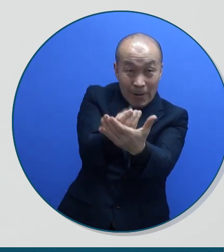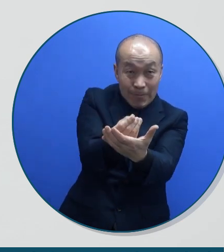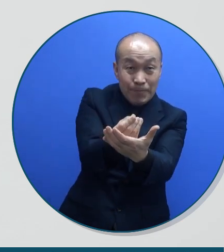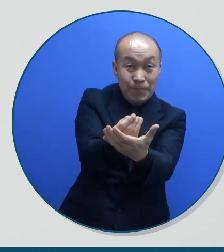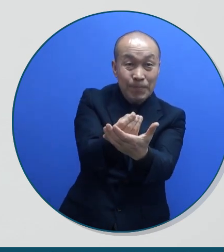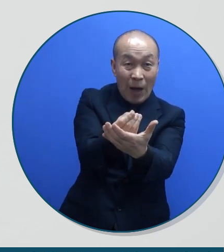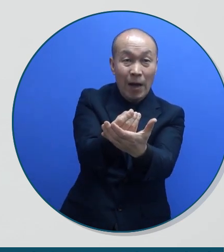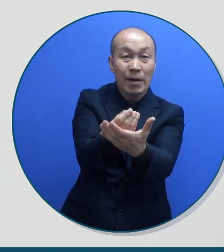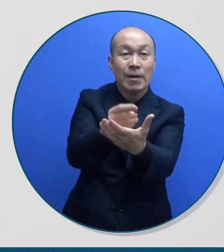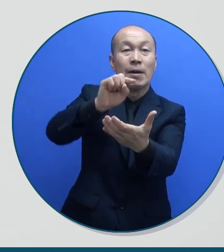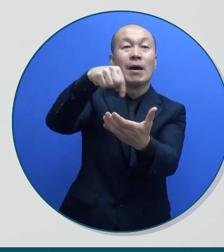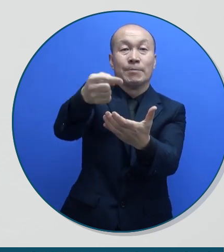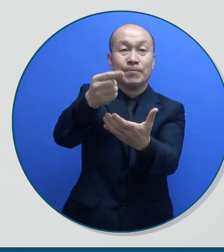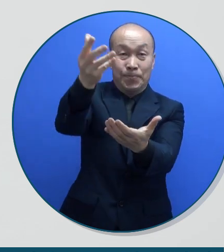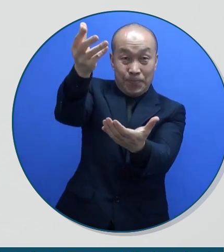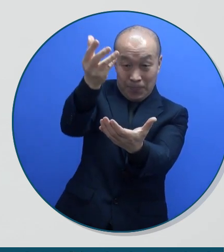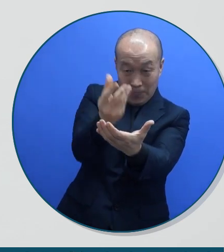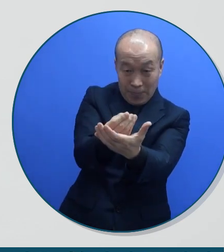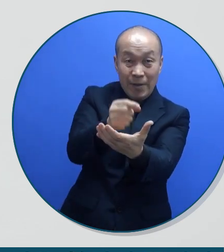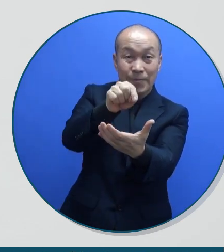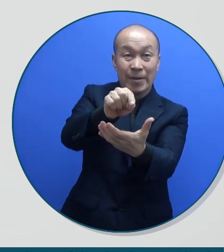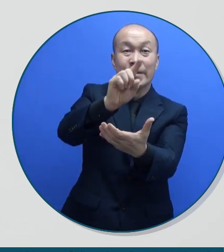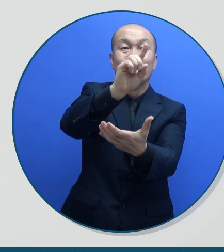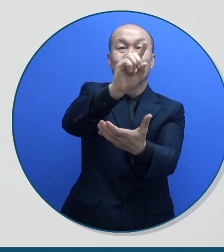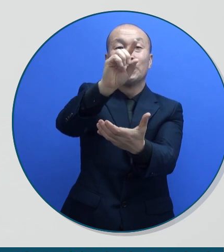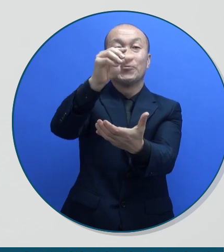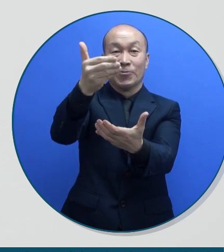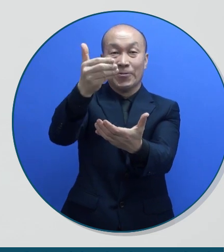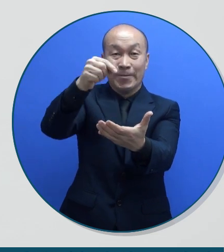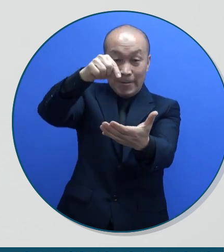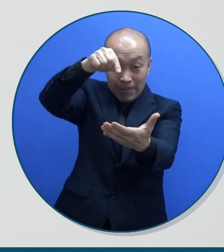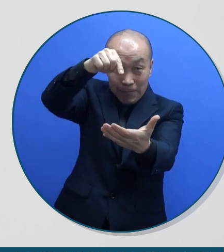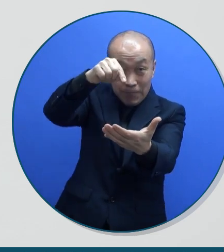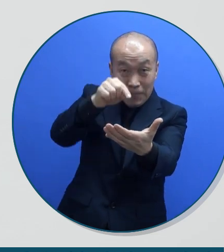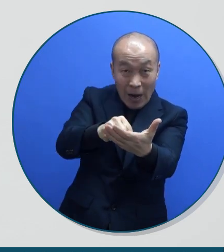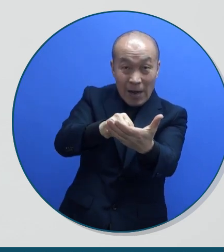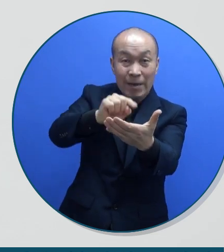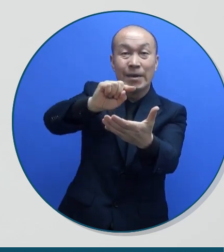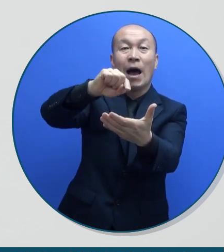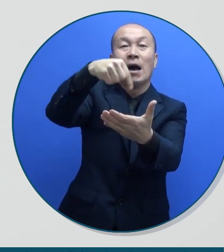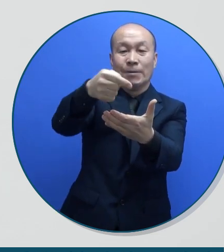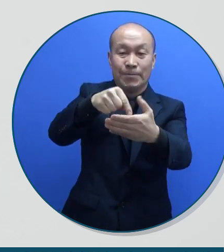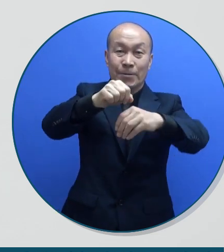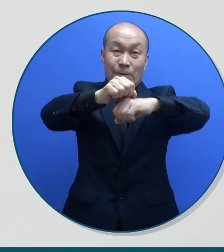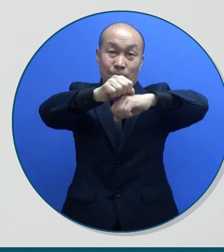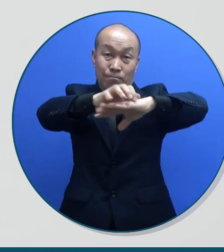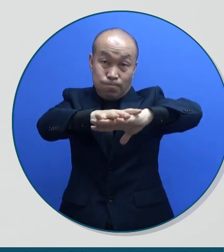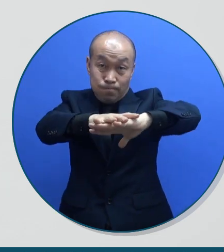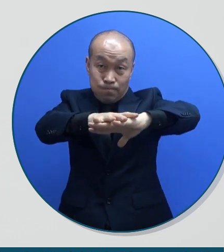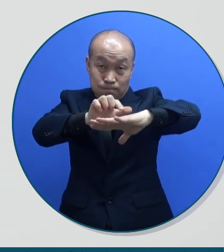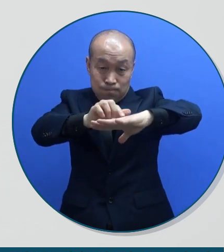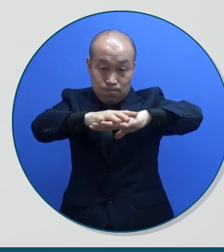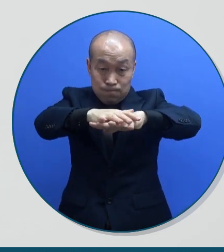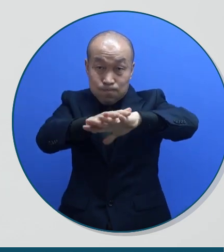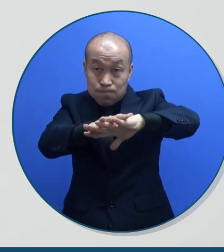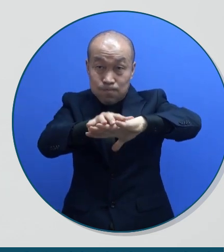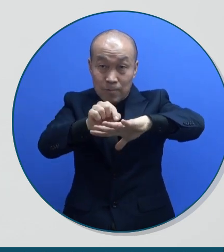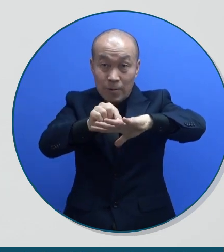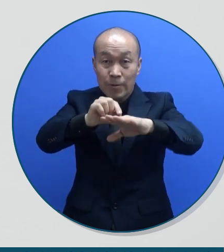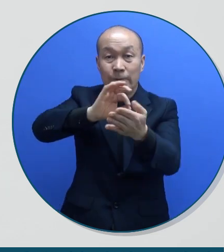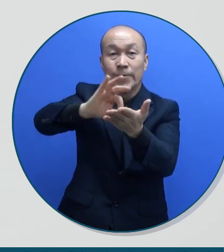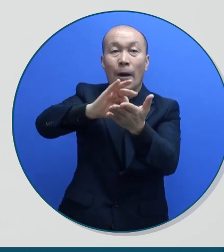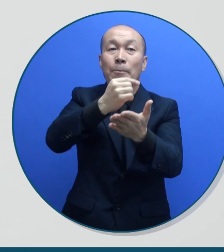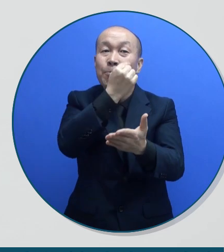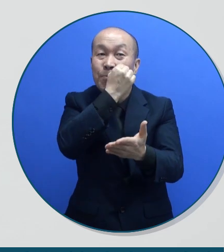신고 어플을 다운로드 받습니다. 다운로드 받은 119 신고 어플을 클릭하면 다음과 같이 위치 정보